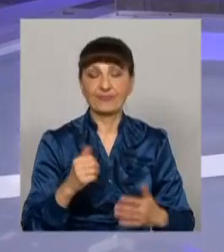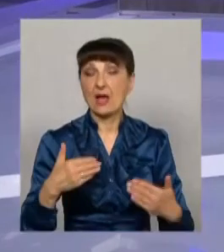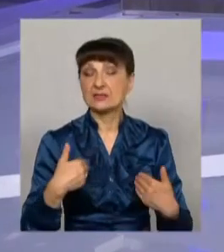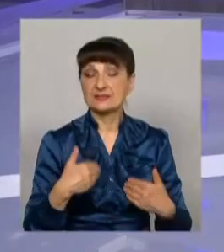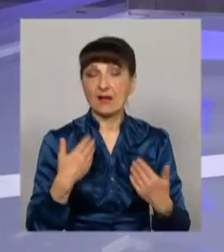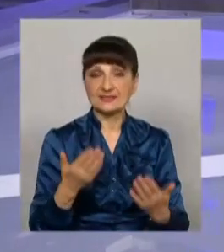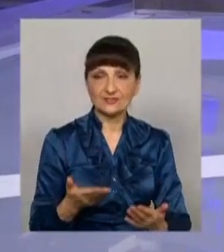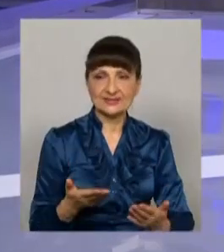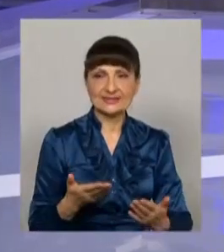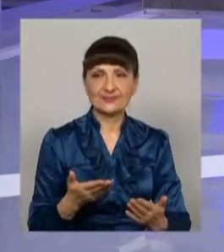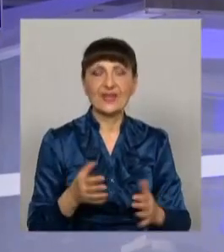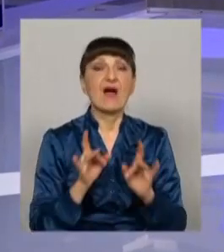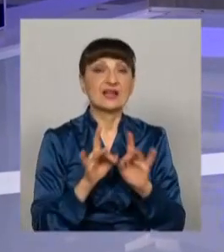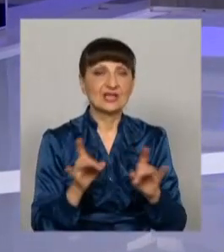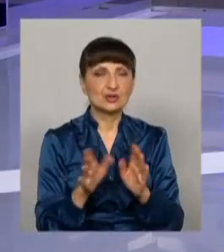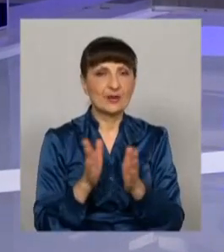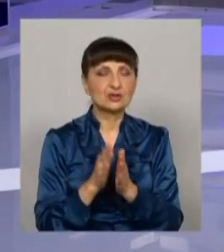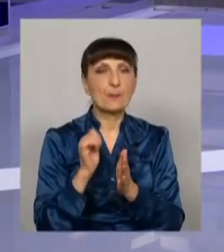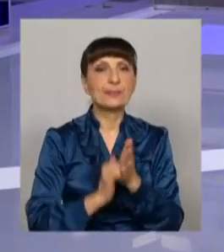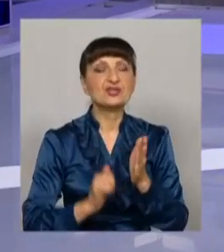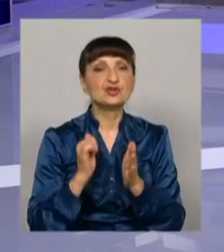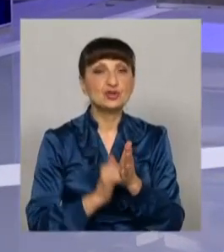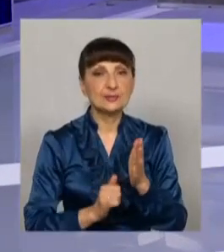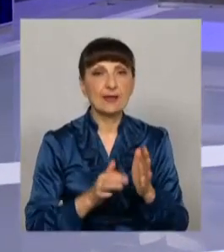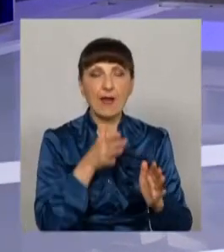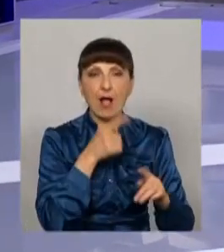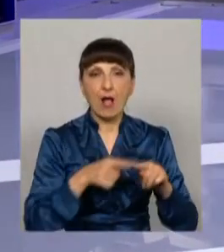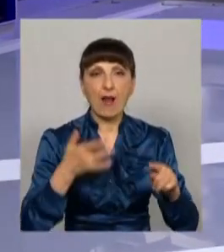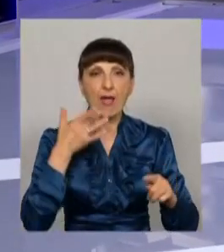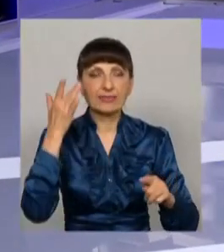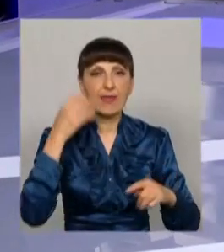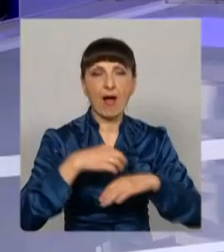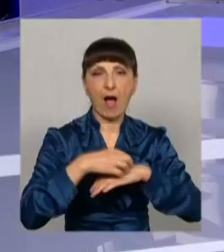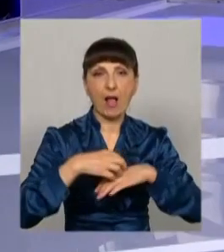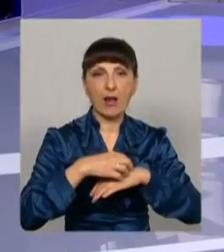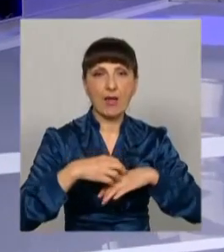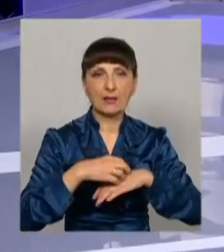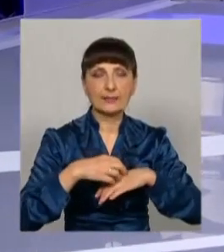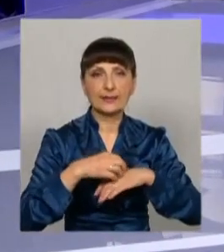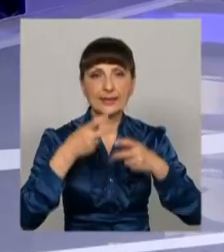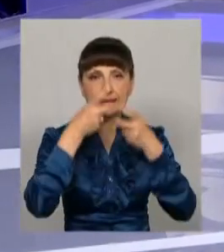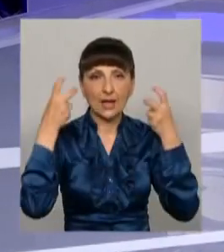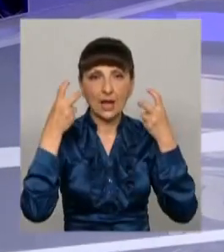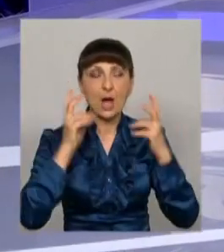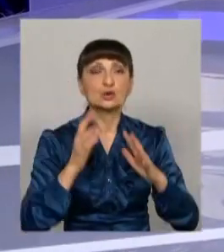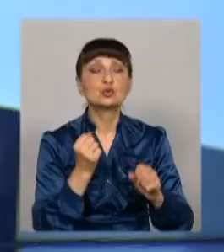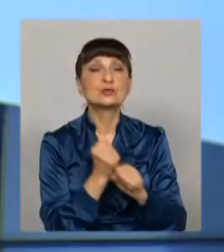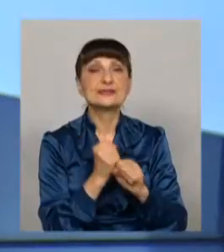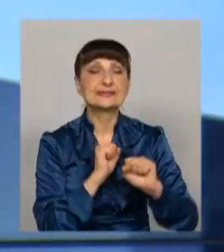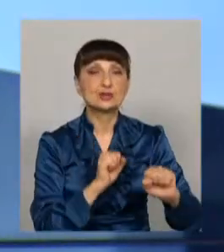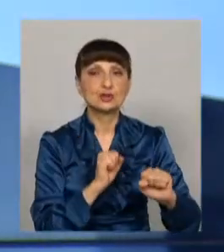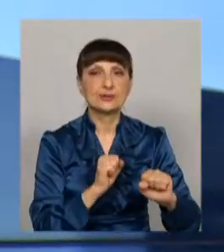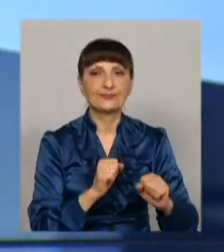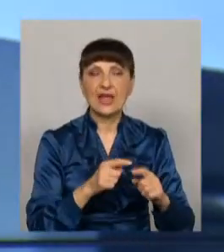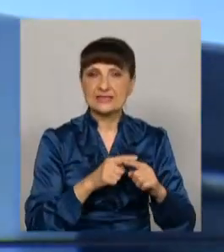здравствуйте. Здравствуйте. Расскажите, пожалуйста, о причинах сезонной аллергии и что нужно делать, чтобы ее предотвратить? Сезонной